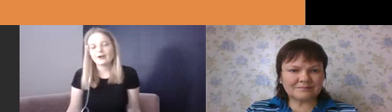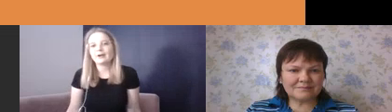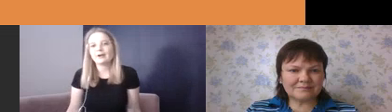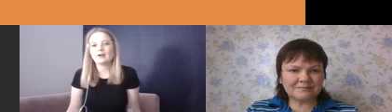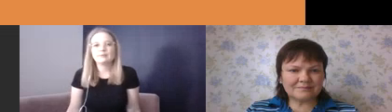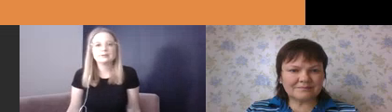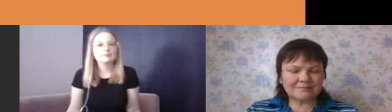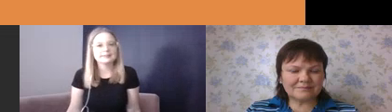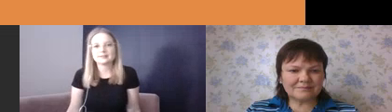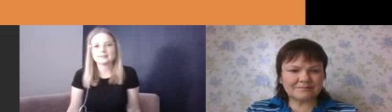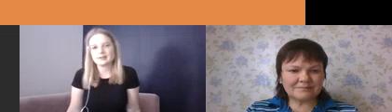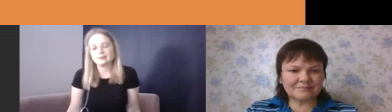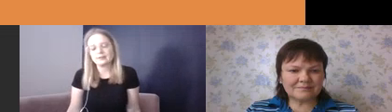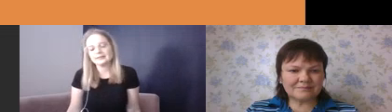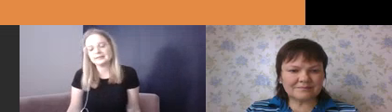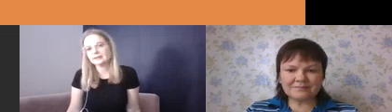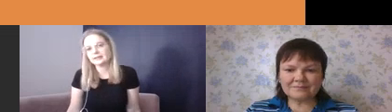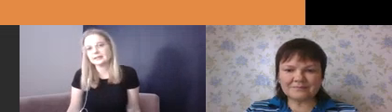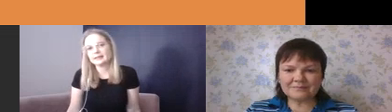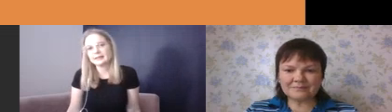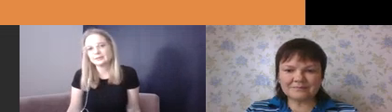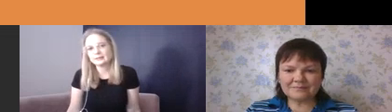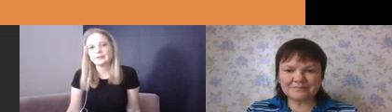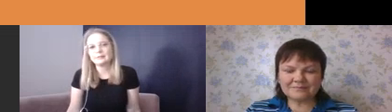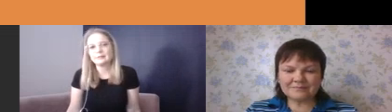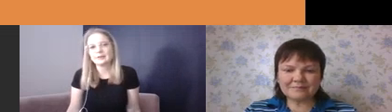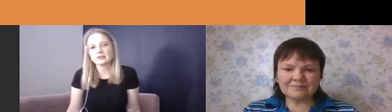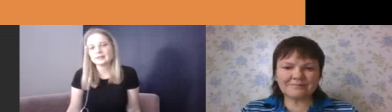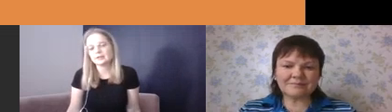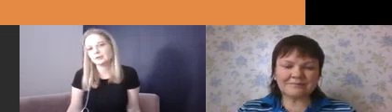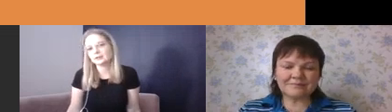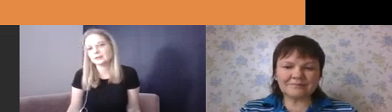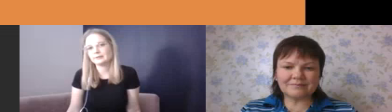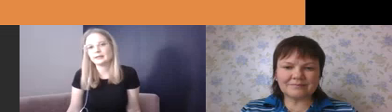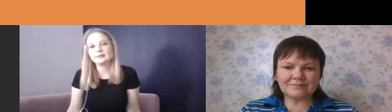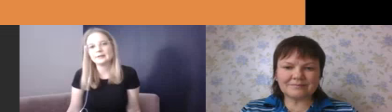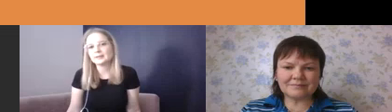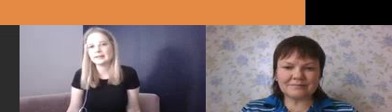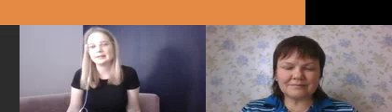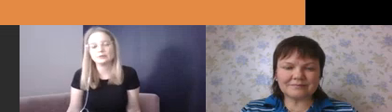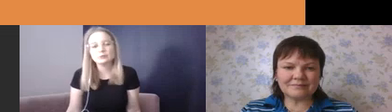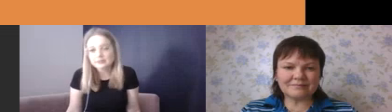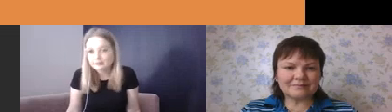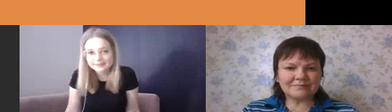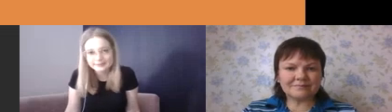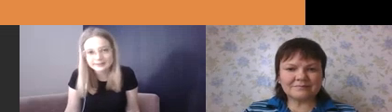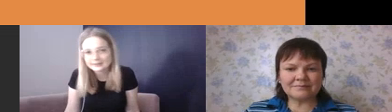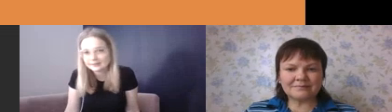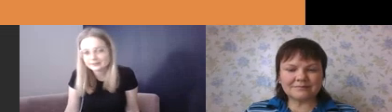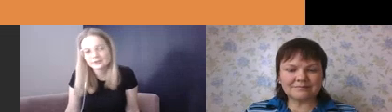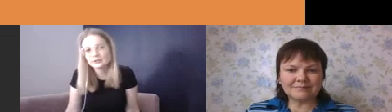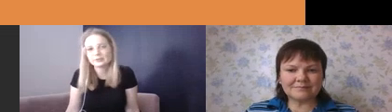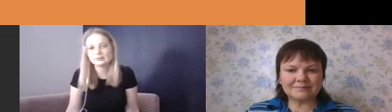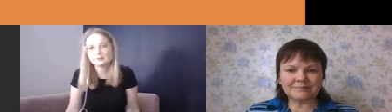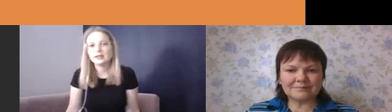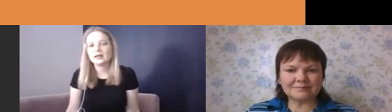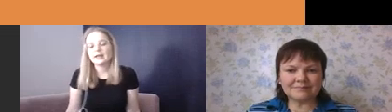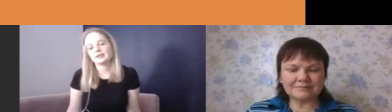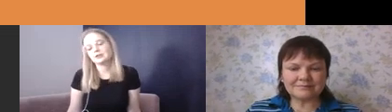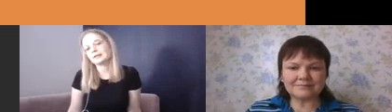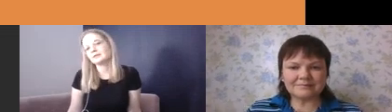minna, aga võib ka täitsa ise julgelt ettevõttele kirjutada või personali osakonda või kellelegi tuttavale, kes selle ettevõttes